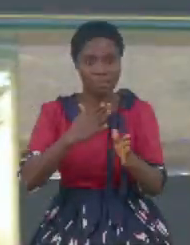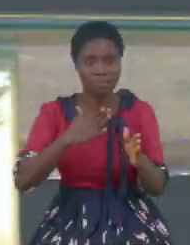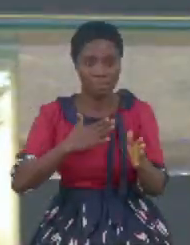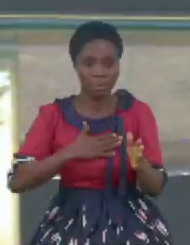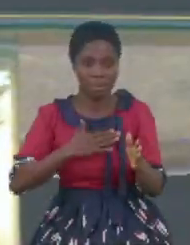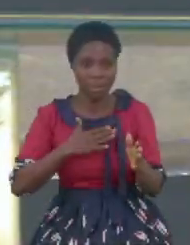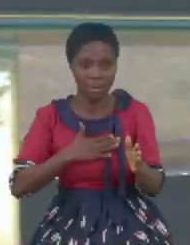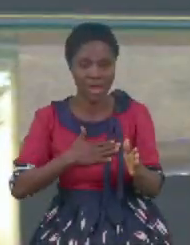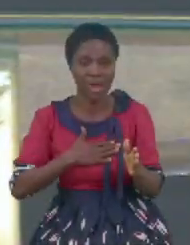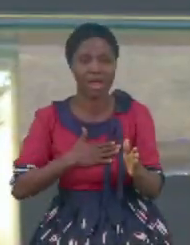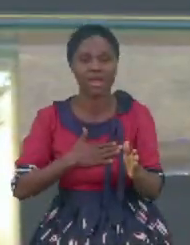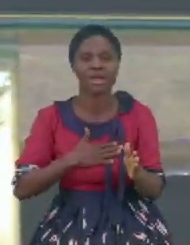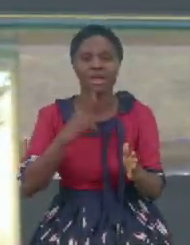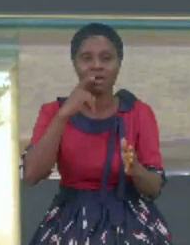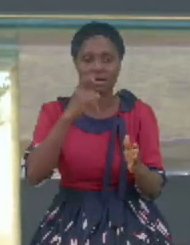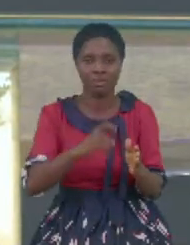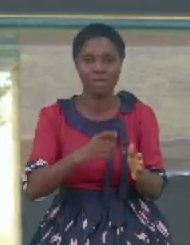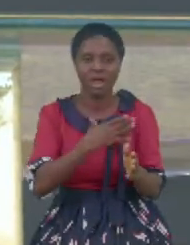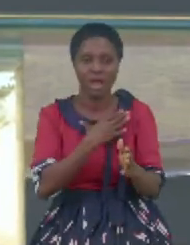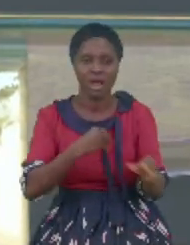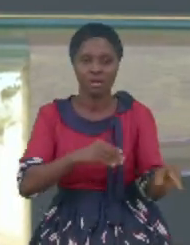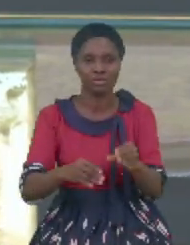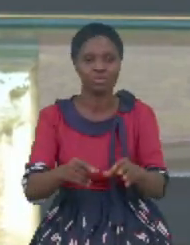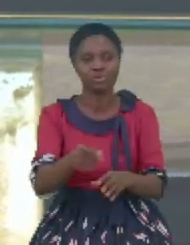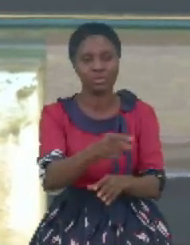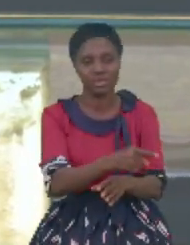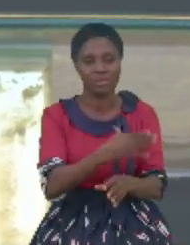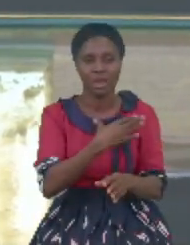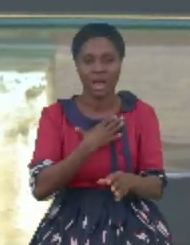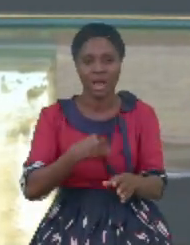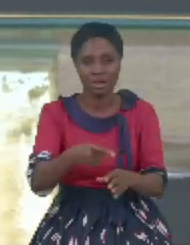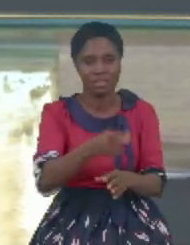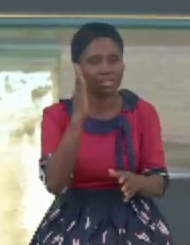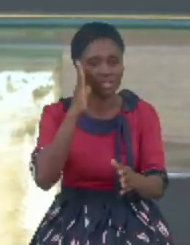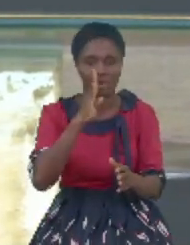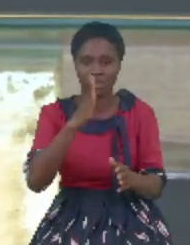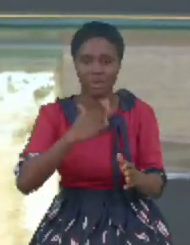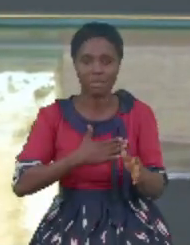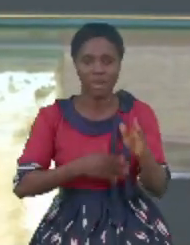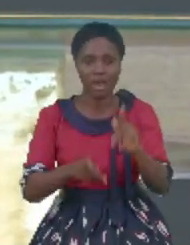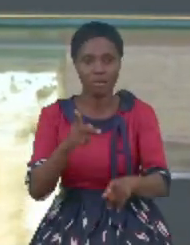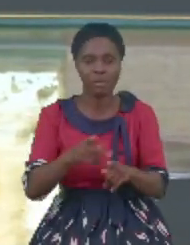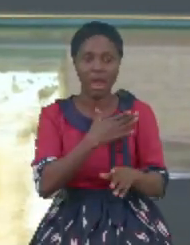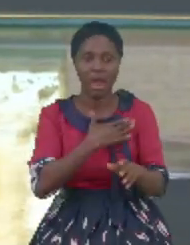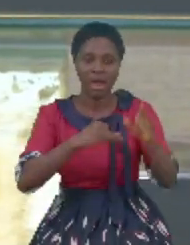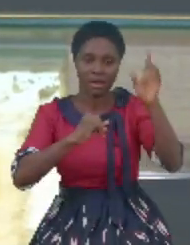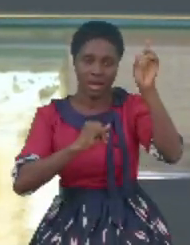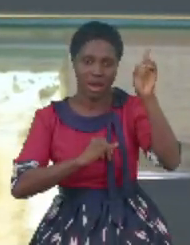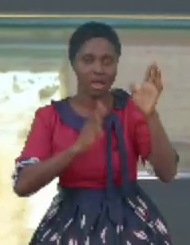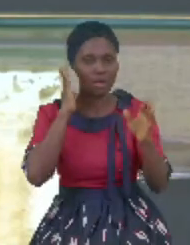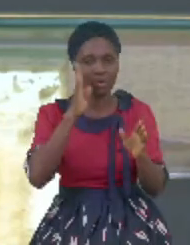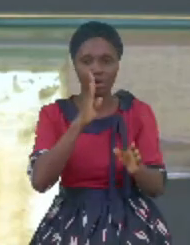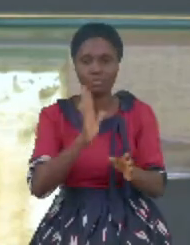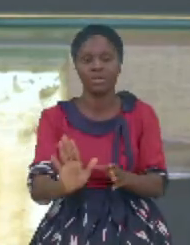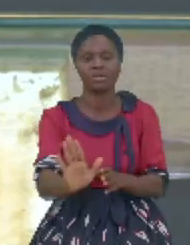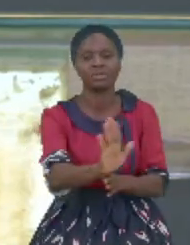lois. Et ils seront mon peuple et je serai leur Dieu.